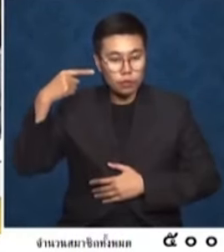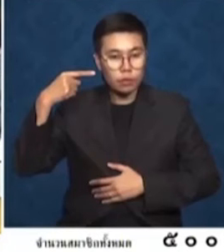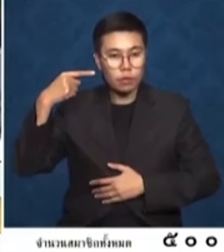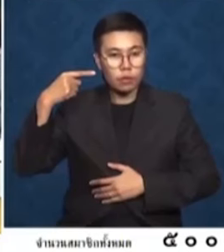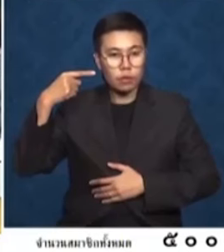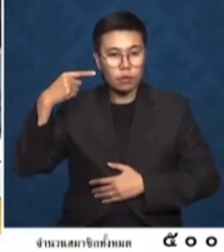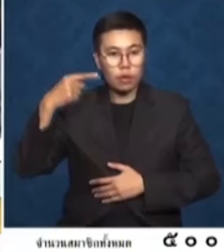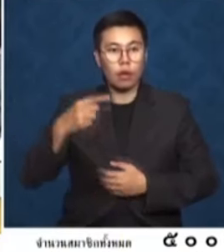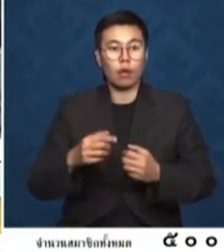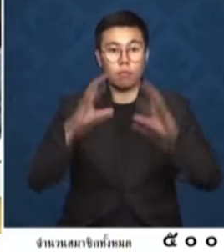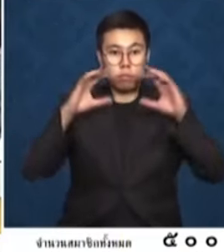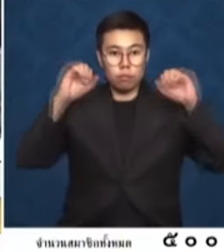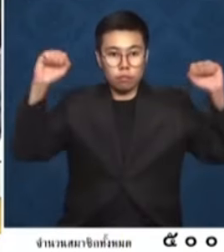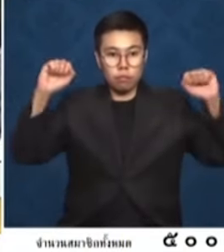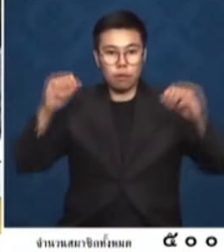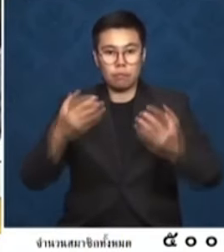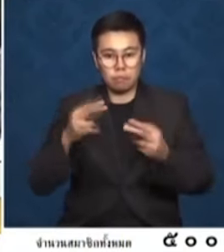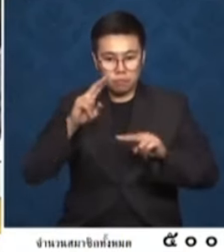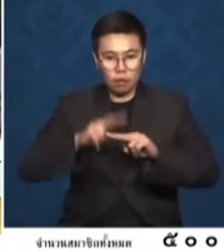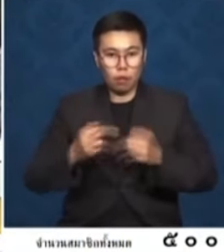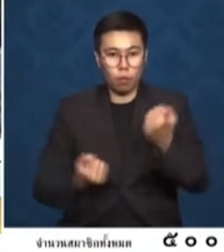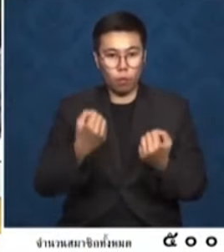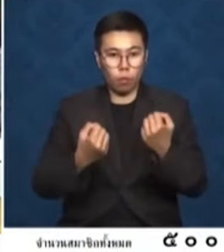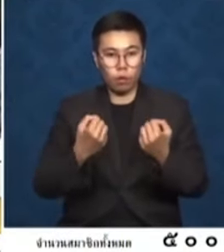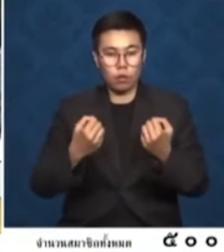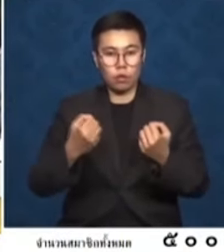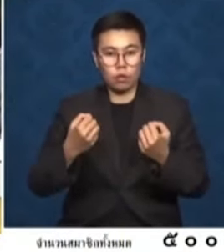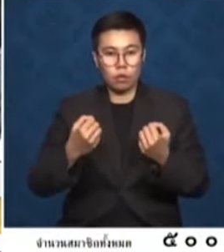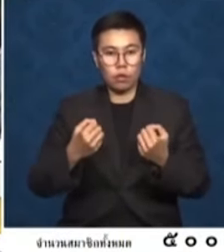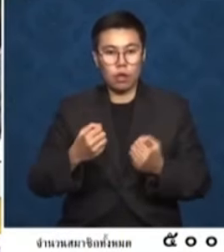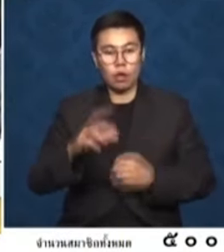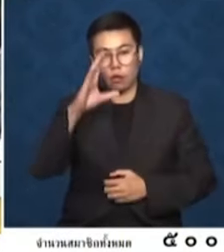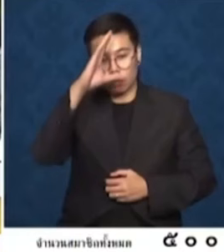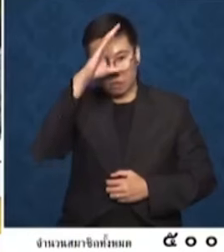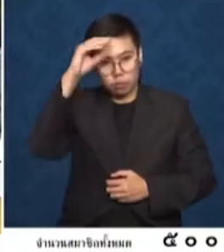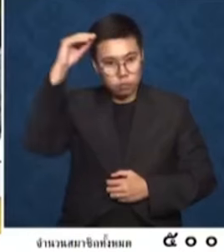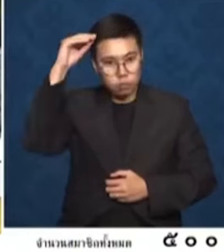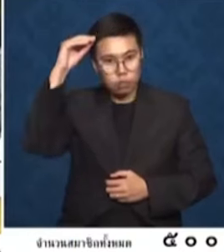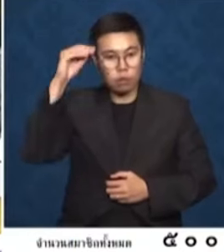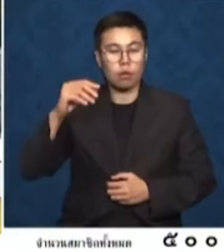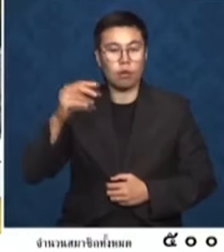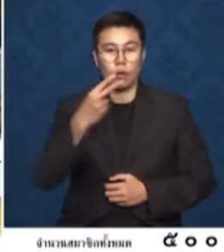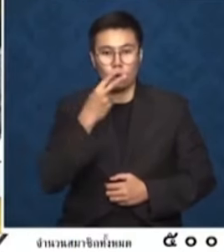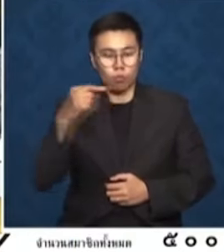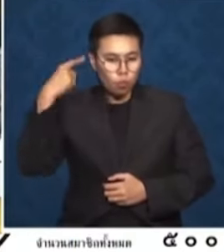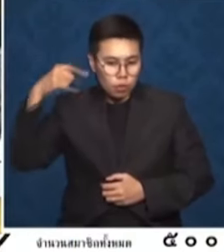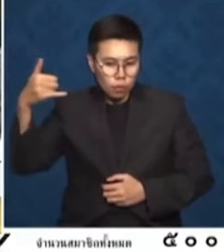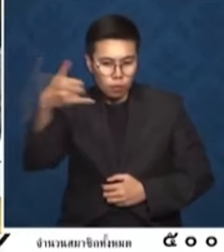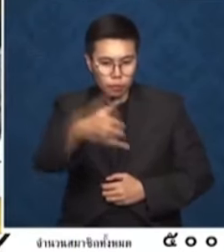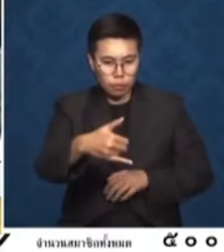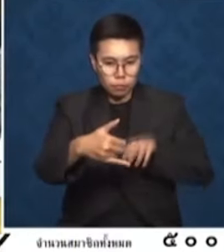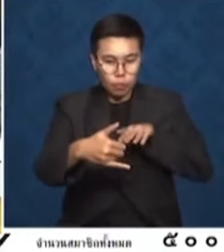ขวางขบวนรถของประธานาธิบดีสหรัฐคุณโจไบเดนซึ่งในคลิปผมดู